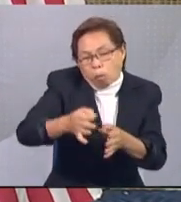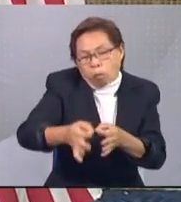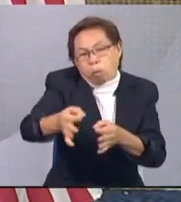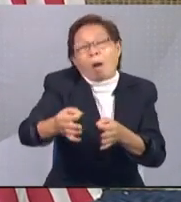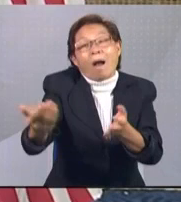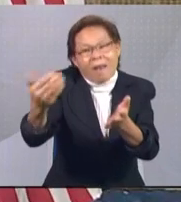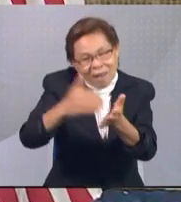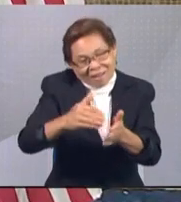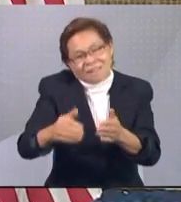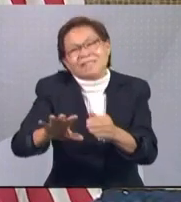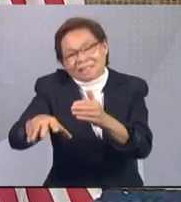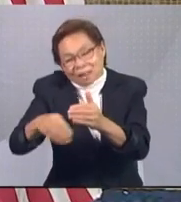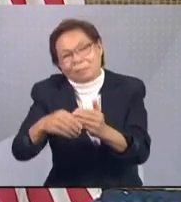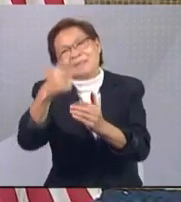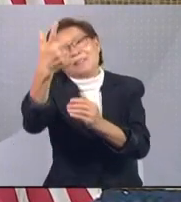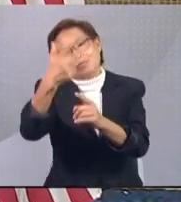3 bulan lagi.